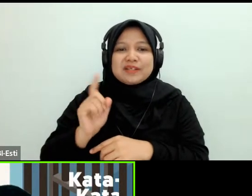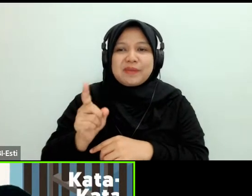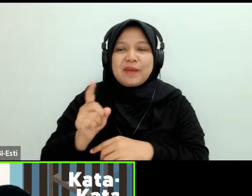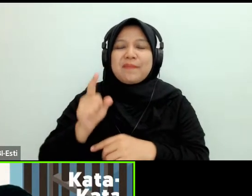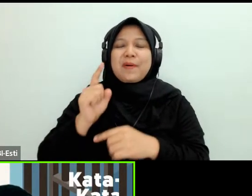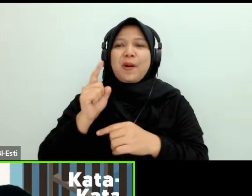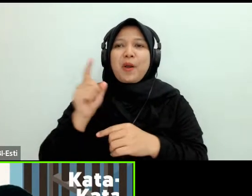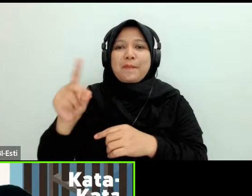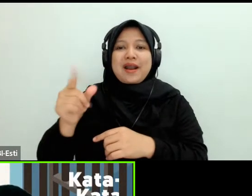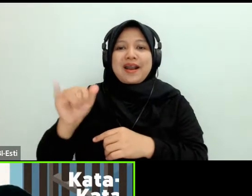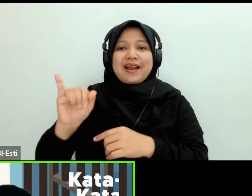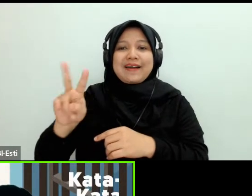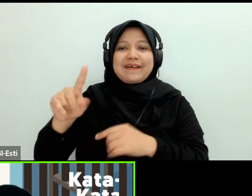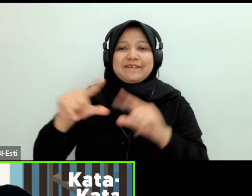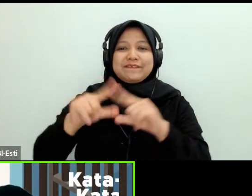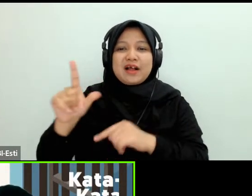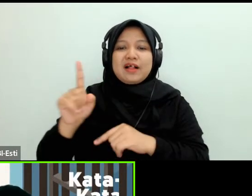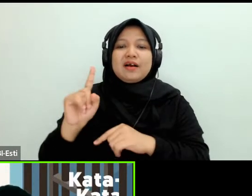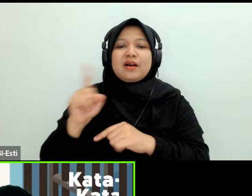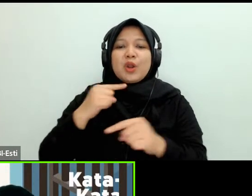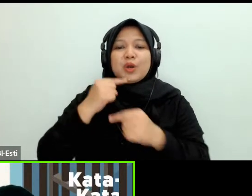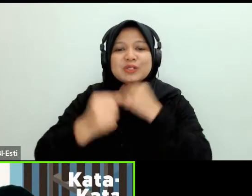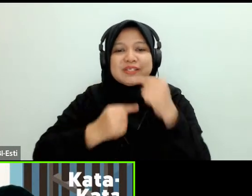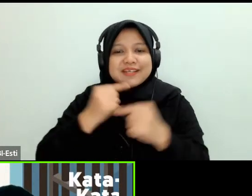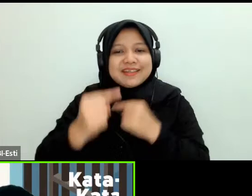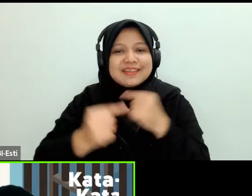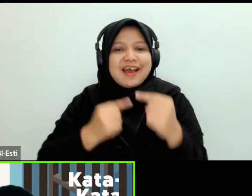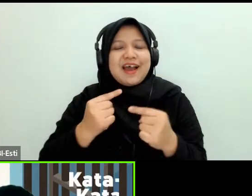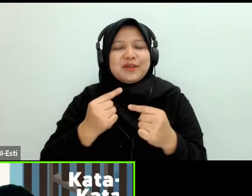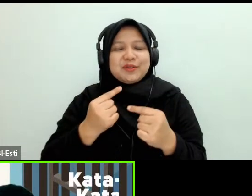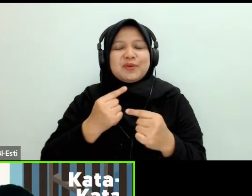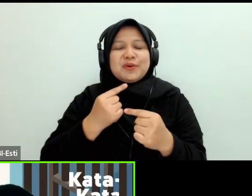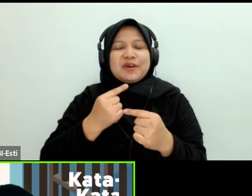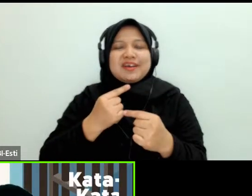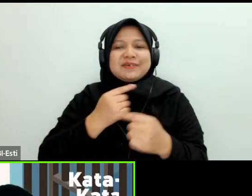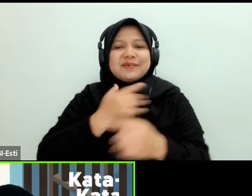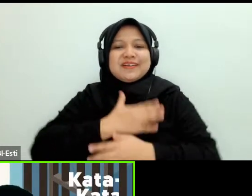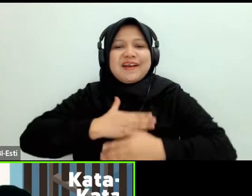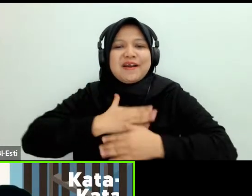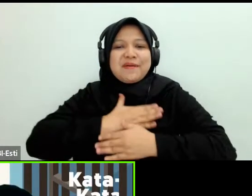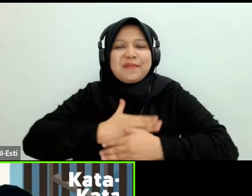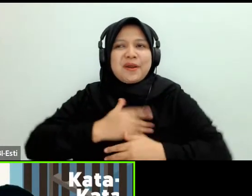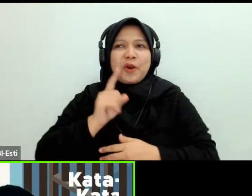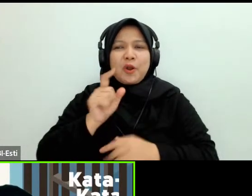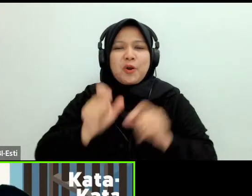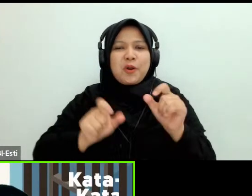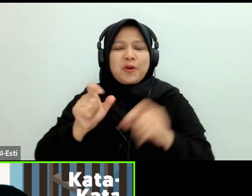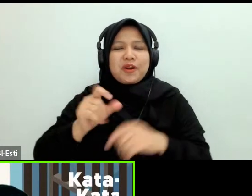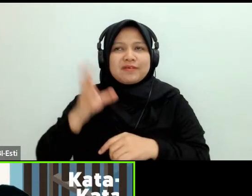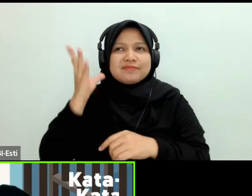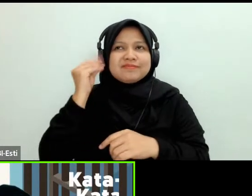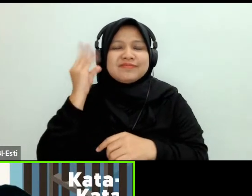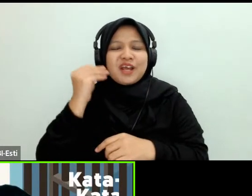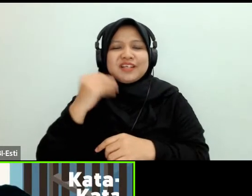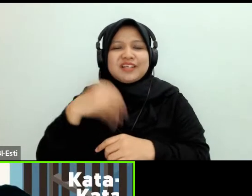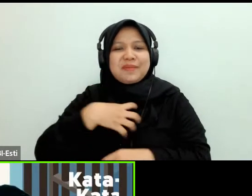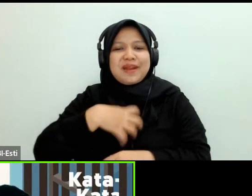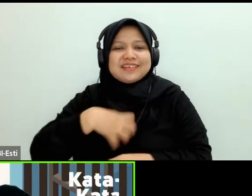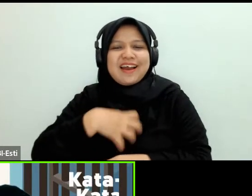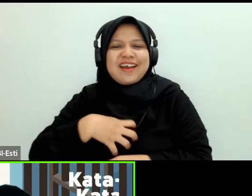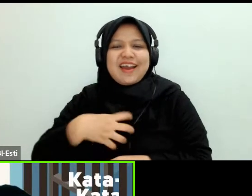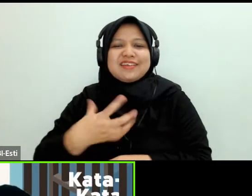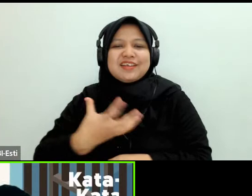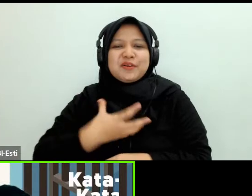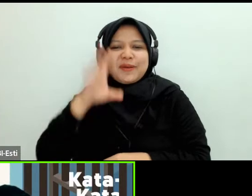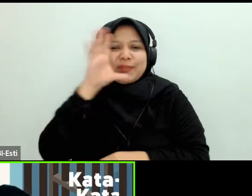suatu hal dan dan orang juga senang dan penasaran ketika mendengarnya tapi nanti kita akan menggali lebih dalam ketika